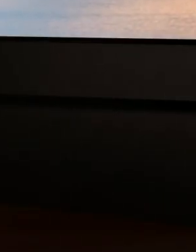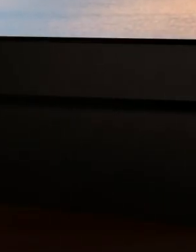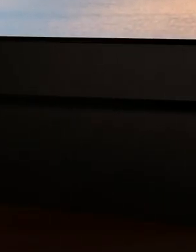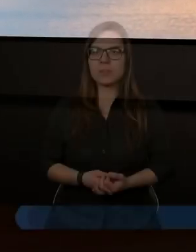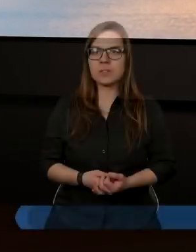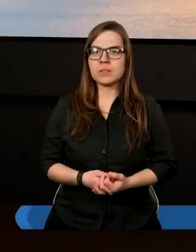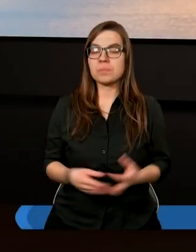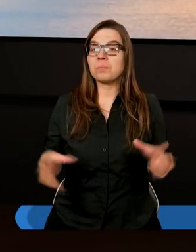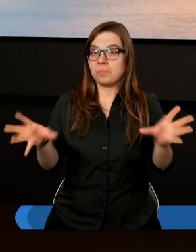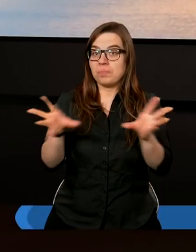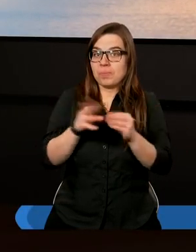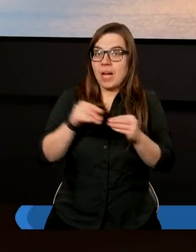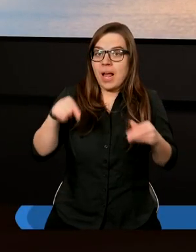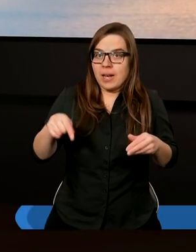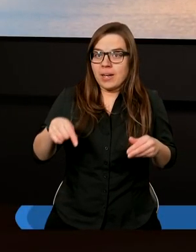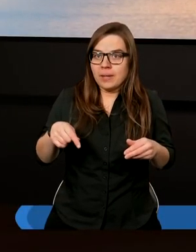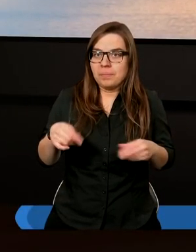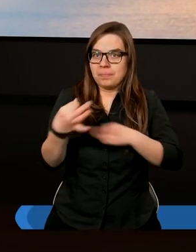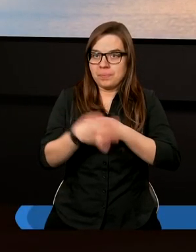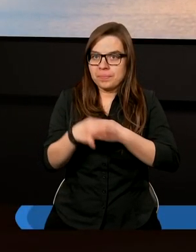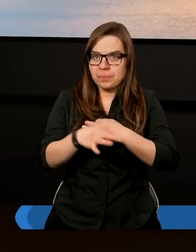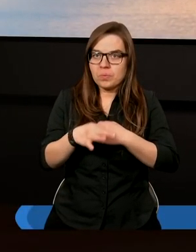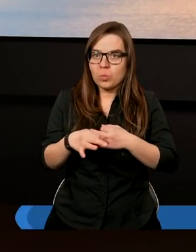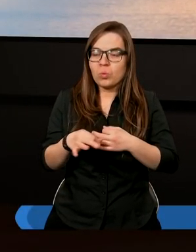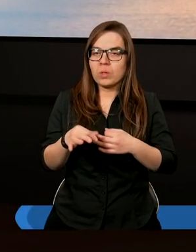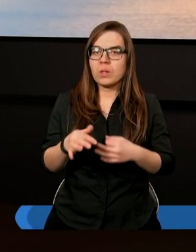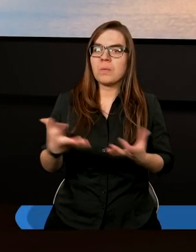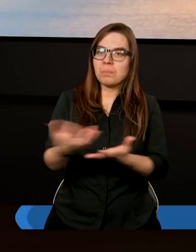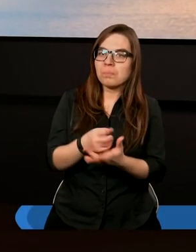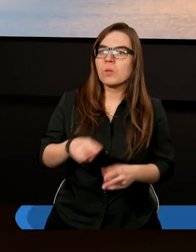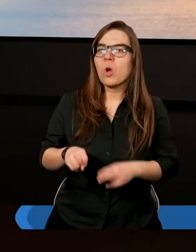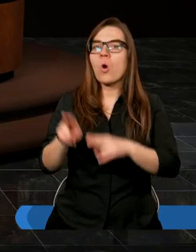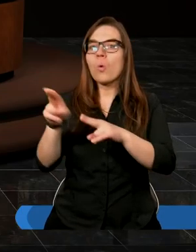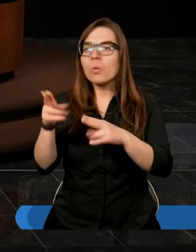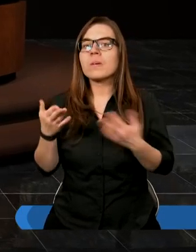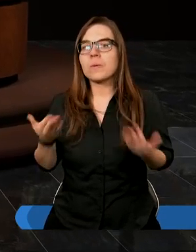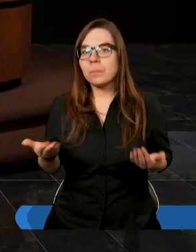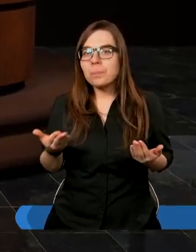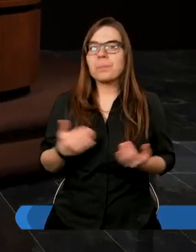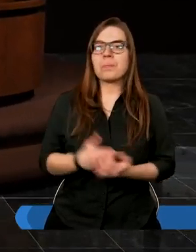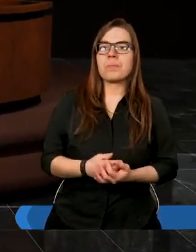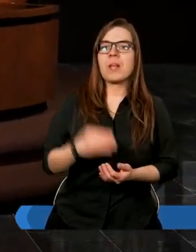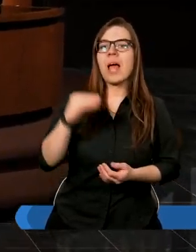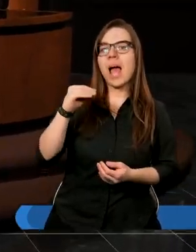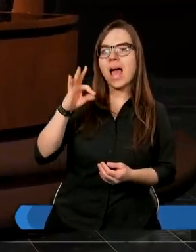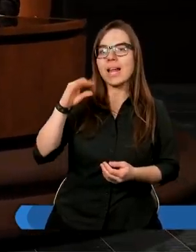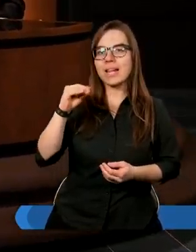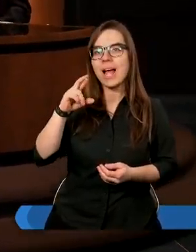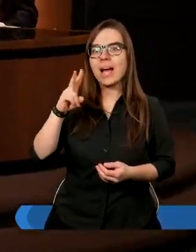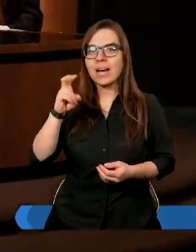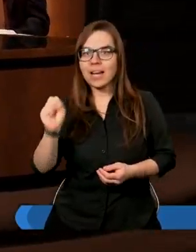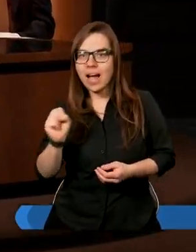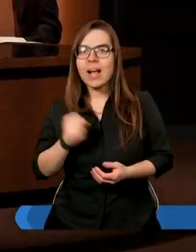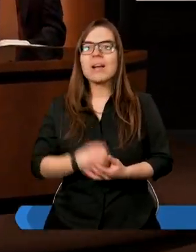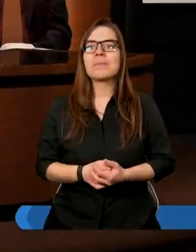Razem ze mną w studium biorą udział Esterka,